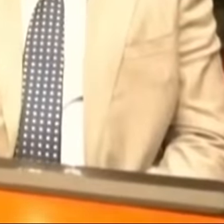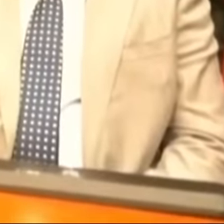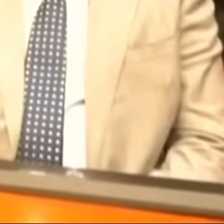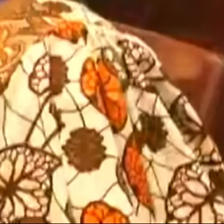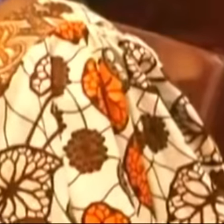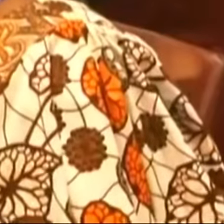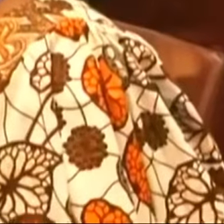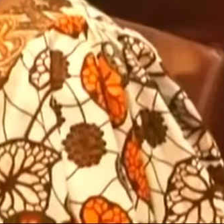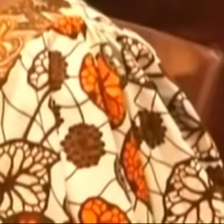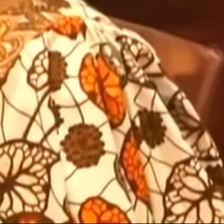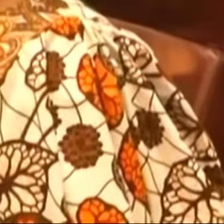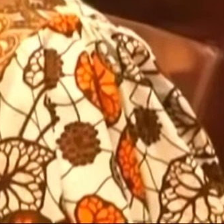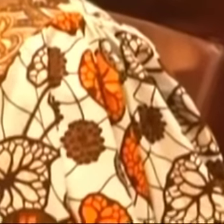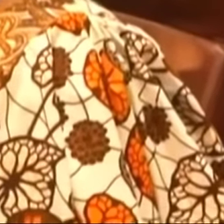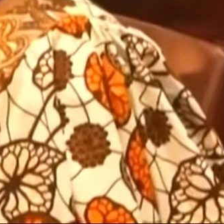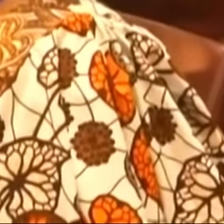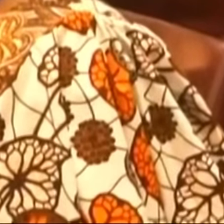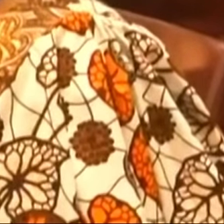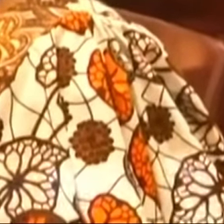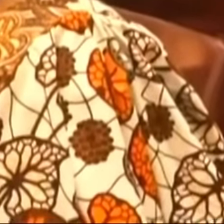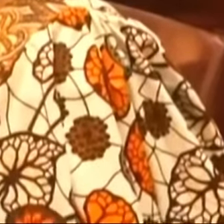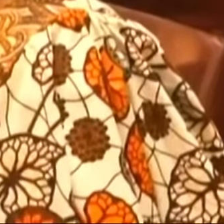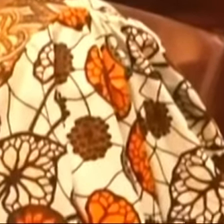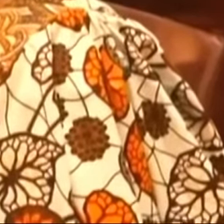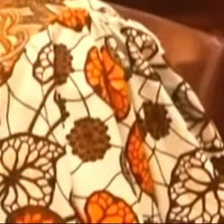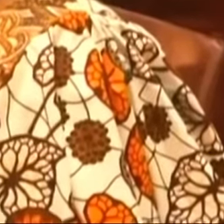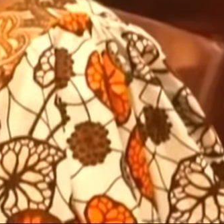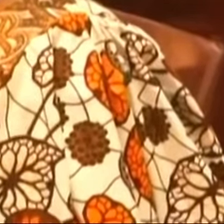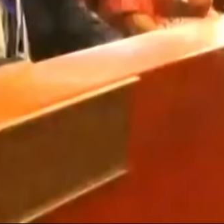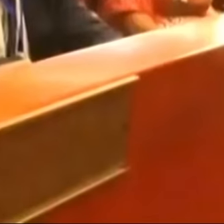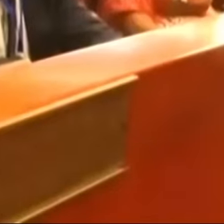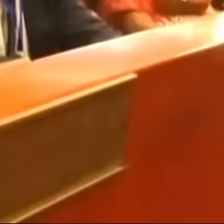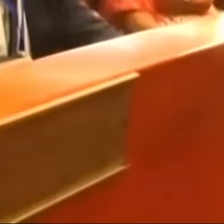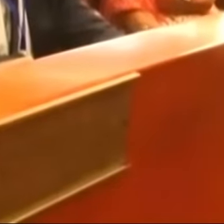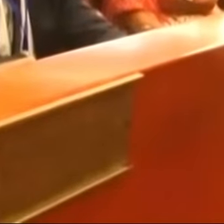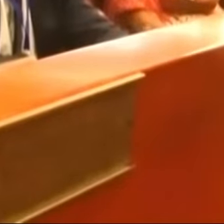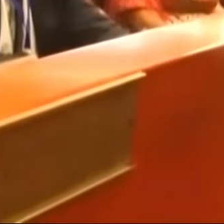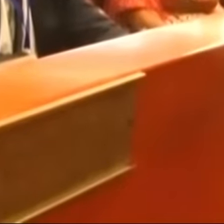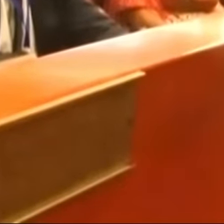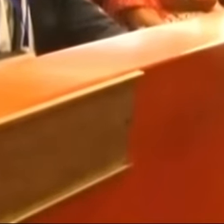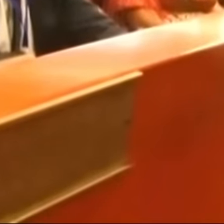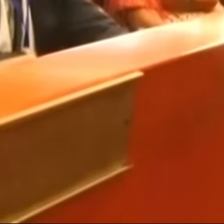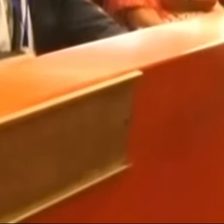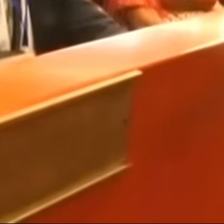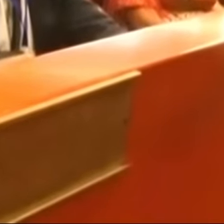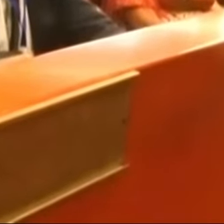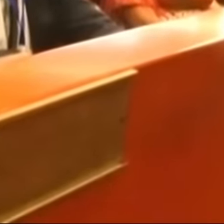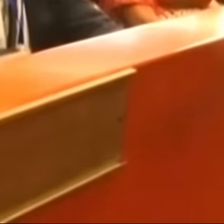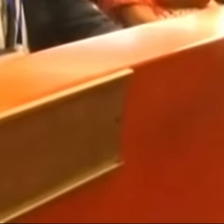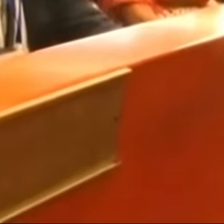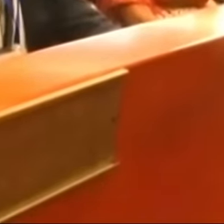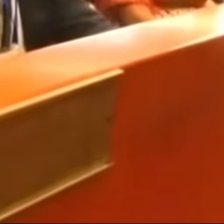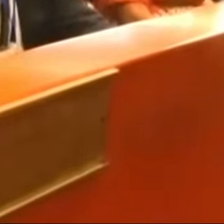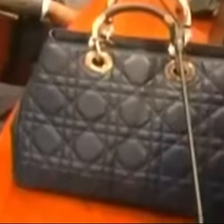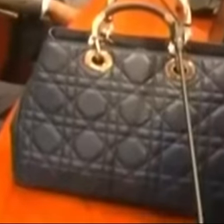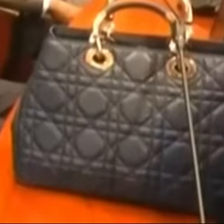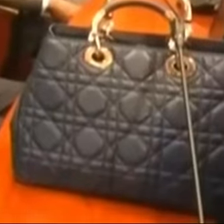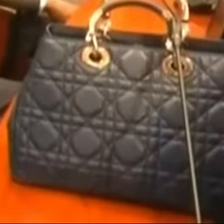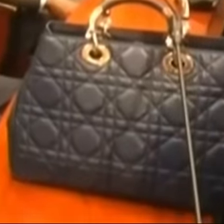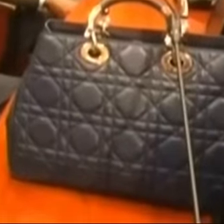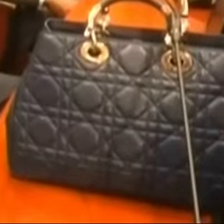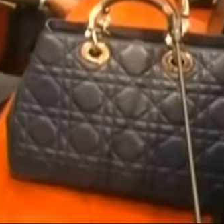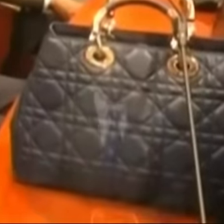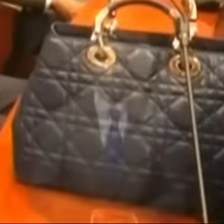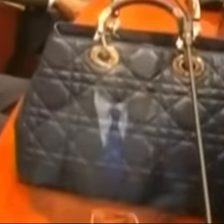de la session extraordinaire consacrant le début de la 4e législature de la 3e République, présidée par le